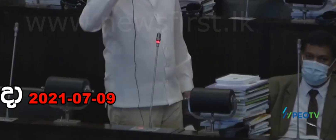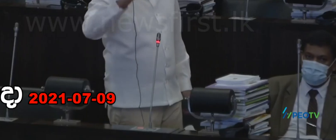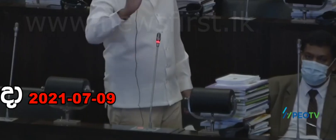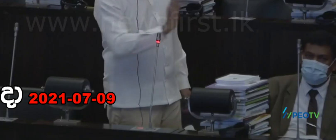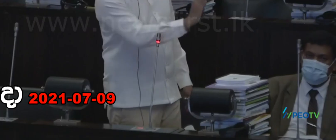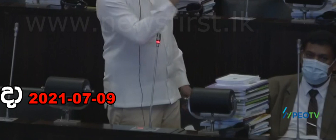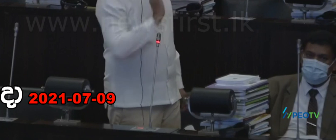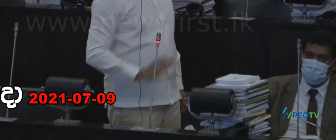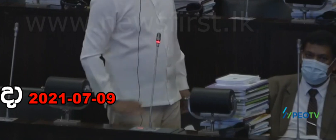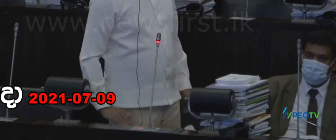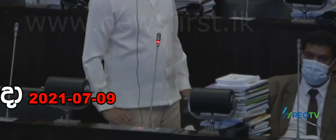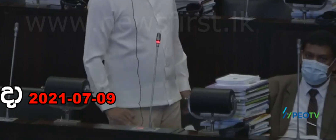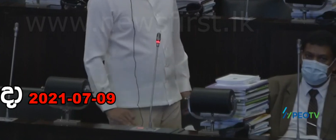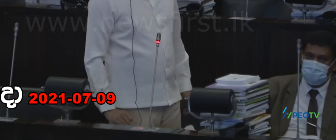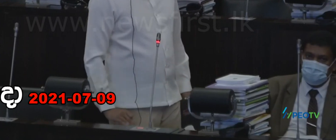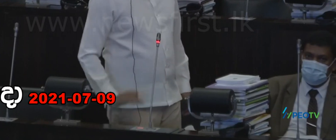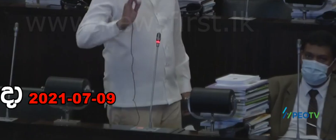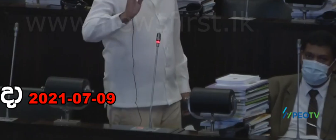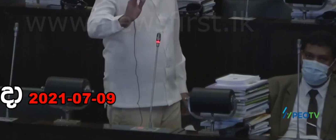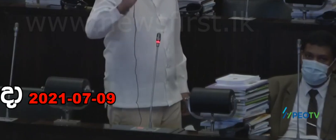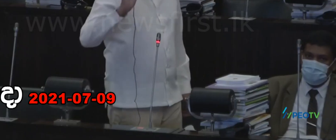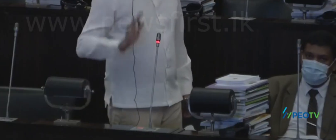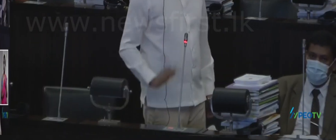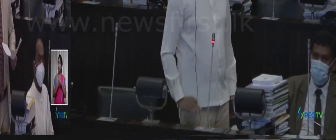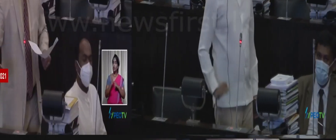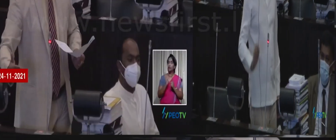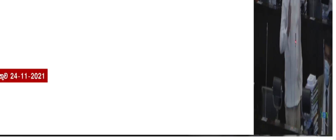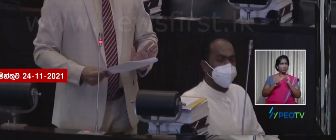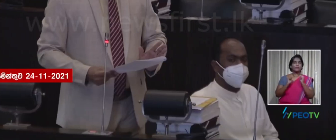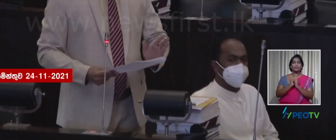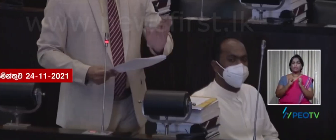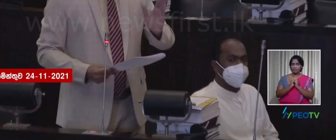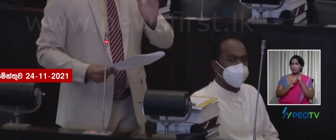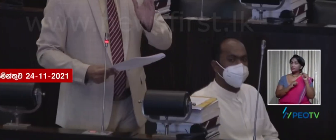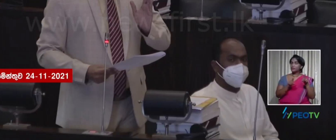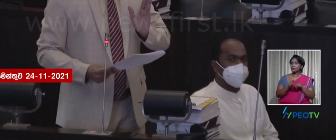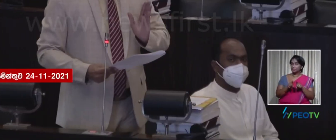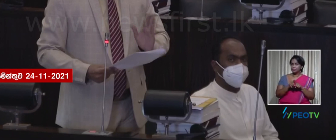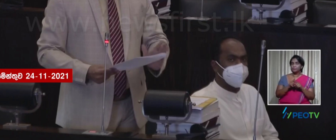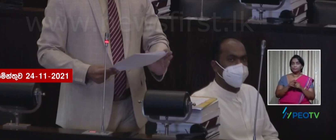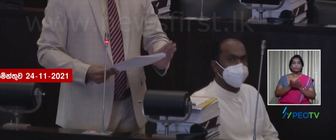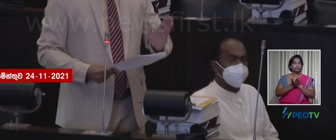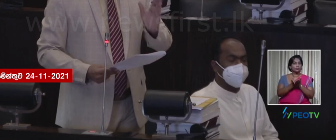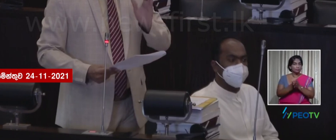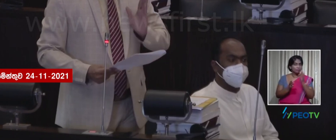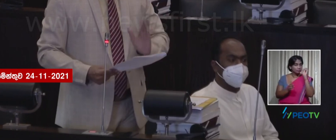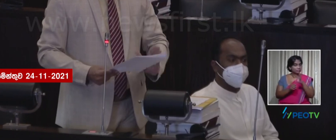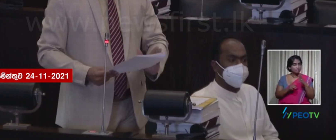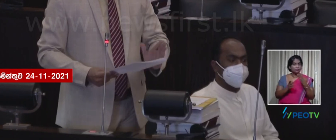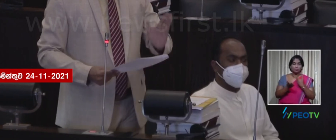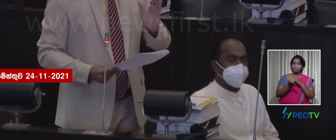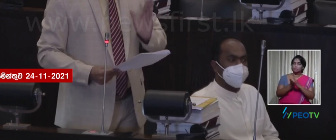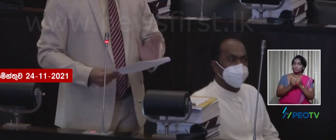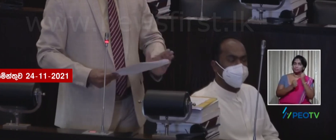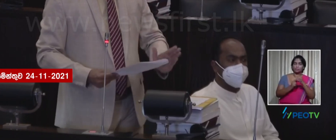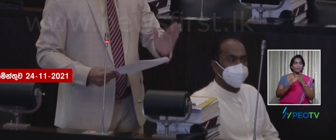හැබැයි ඕගොල්ලන්ට බැරි නම් අපේ අමාත්‍යංශය අර අපි බලාපොරොත්තු වෙනවා ඒ කටයුත්ත නොමිලේ කරන්න. රාජ්‍ය අමාත්‍යවරයා අද පාර්ලිමේන්තුවේදී පාරු